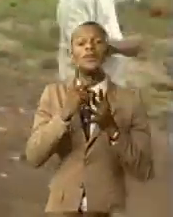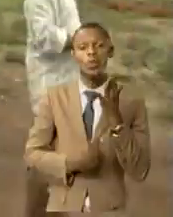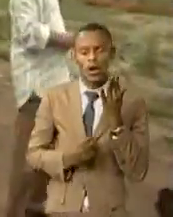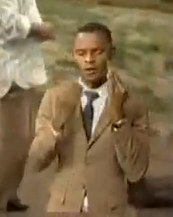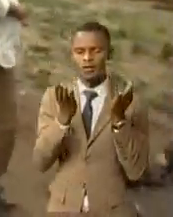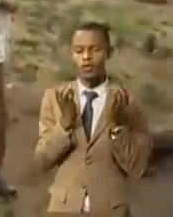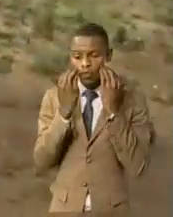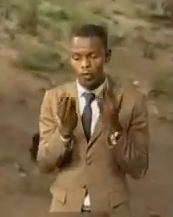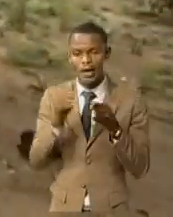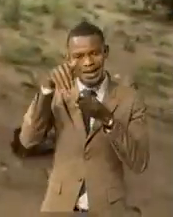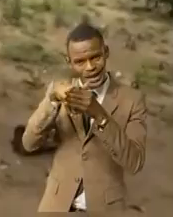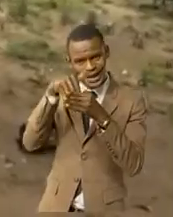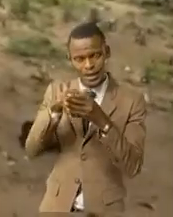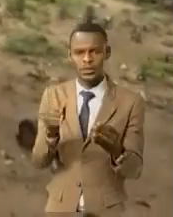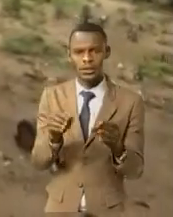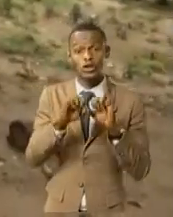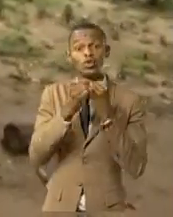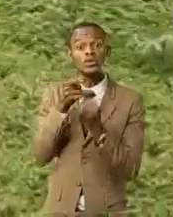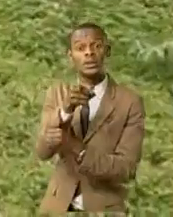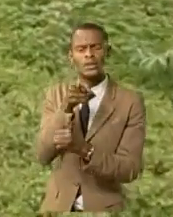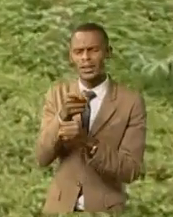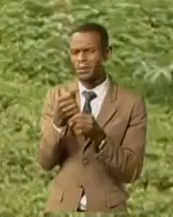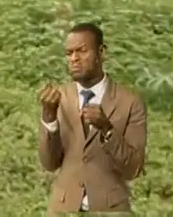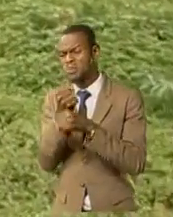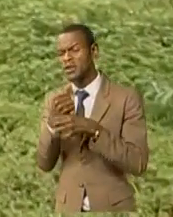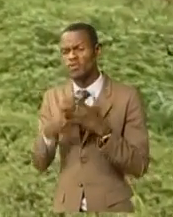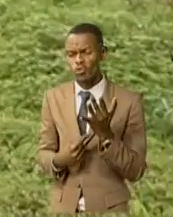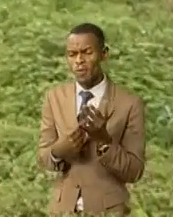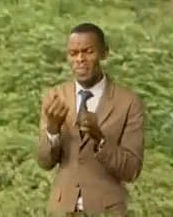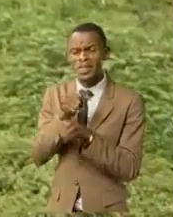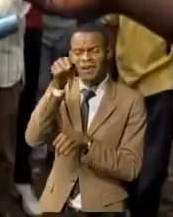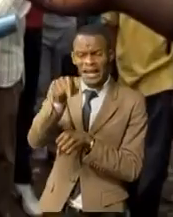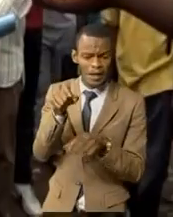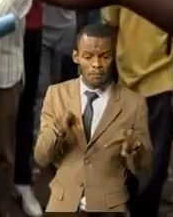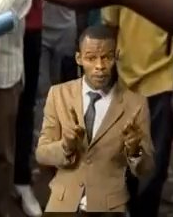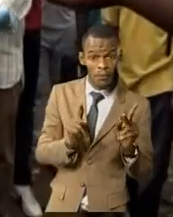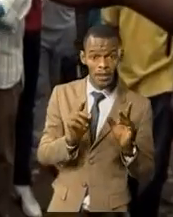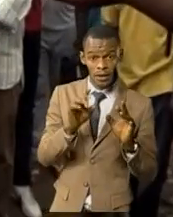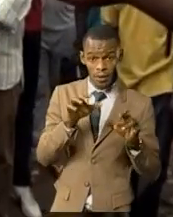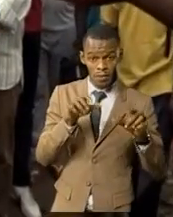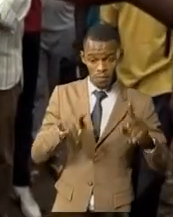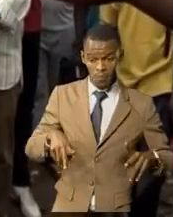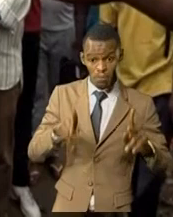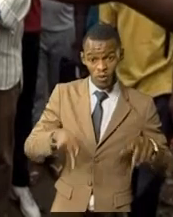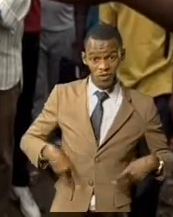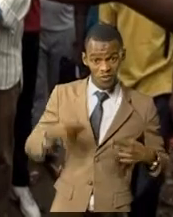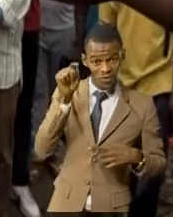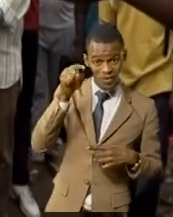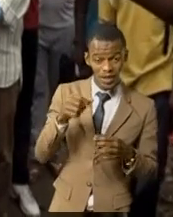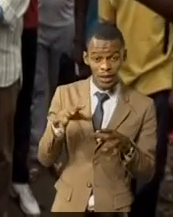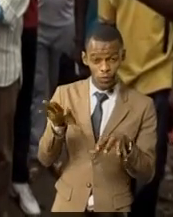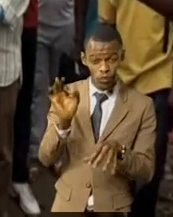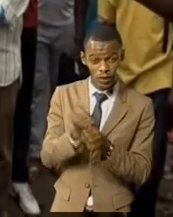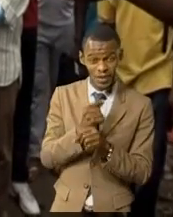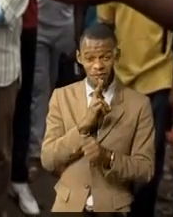déroulement des activités qui donnera les emplois aux filles et fils de la Chuapa. L'œuvre est grandiose et que